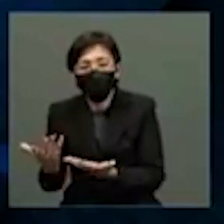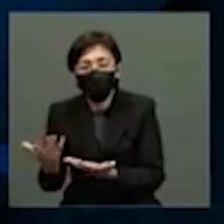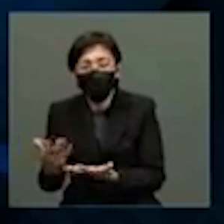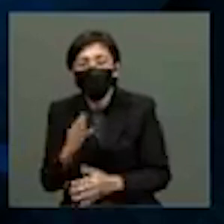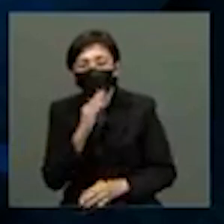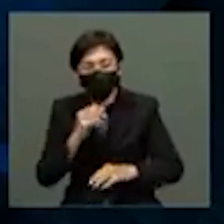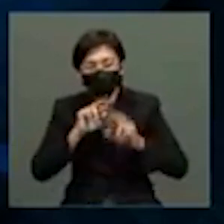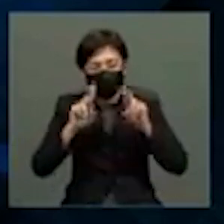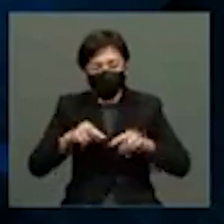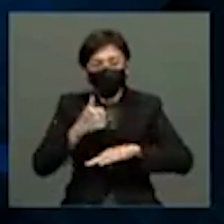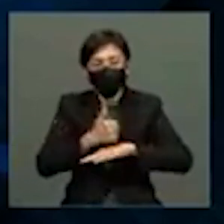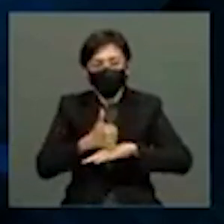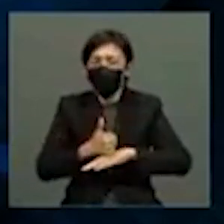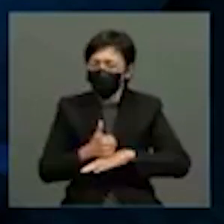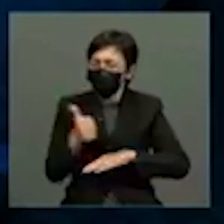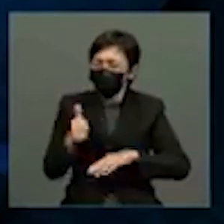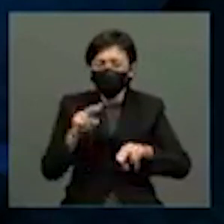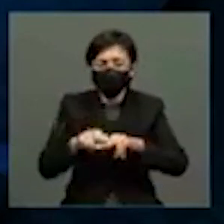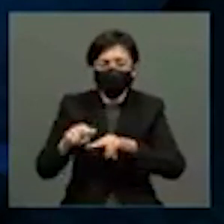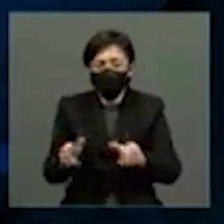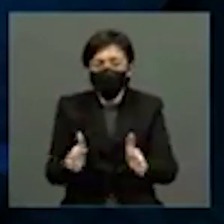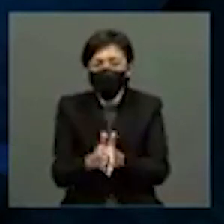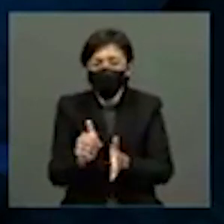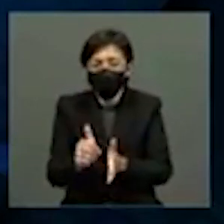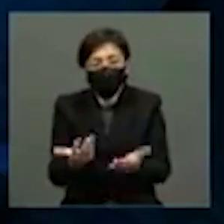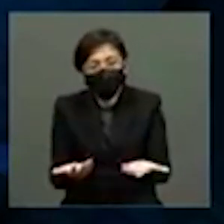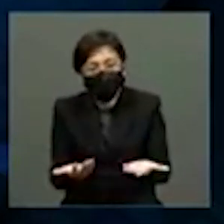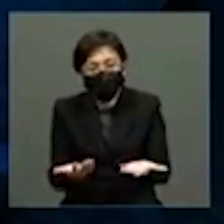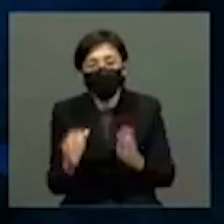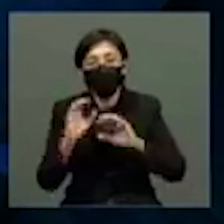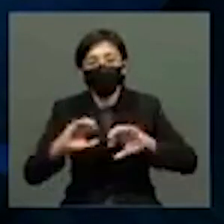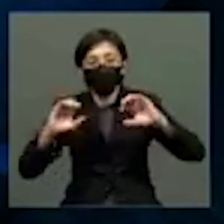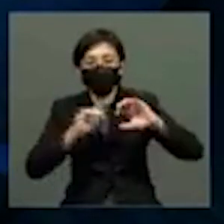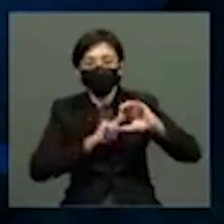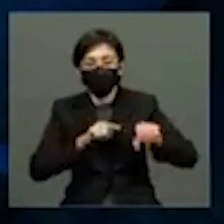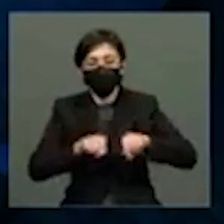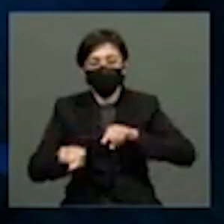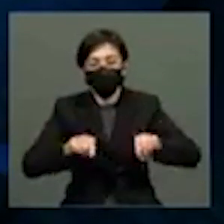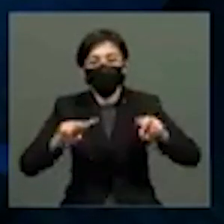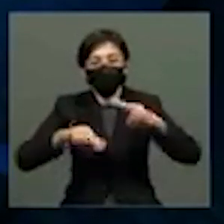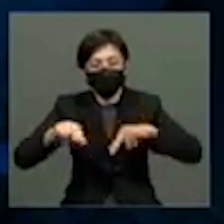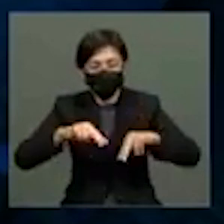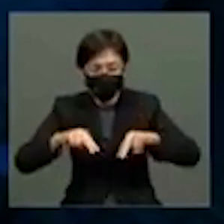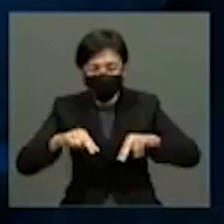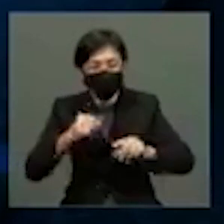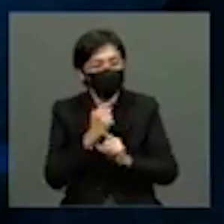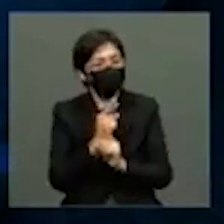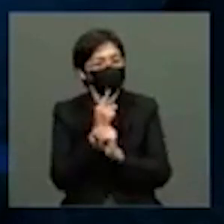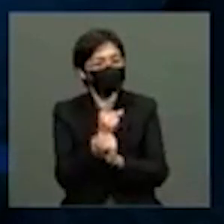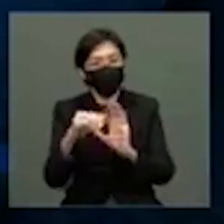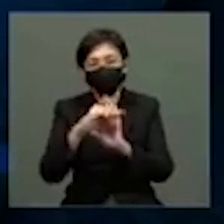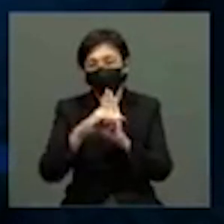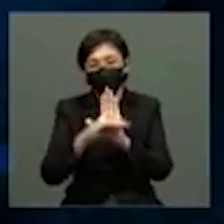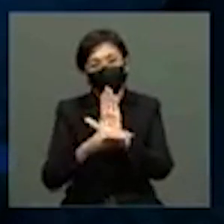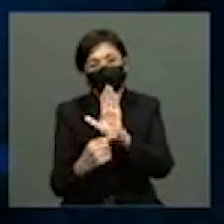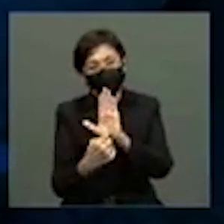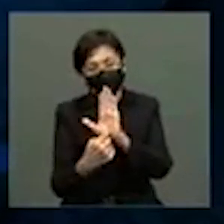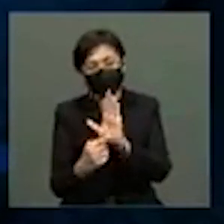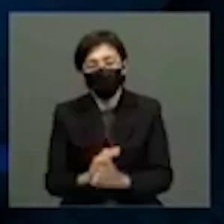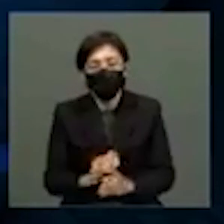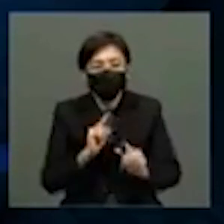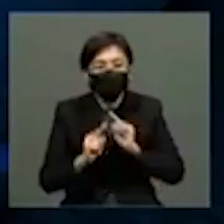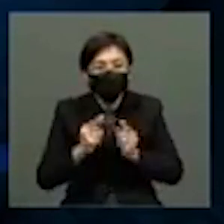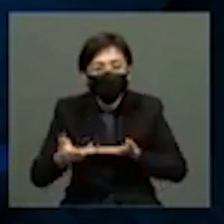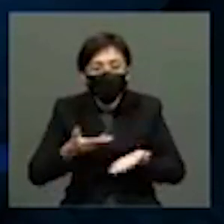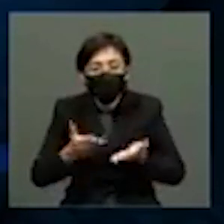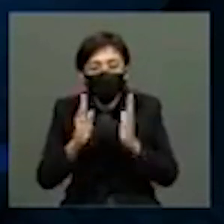ำยังไงนะครับคนที่ต้องเป็นภาคของรัฐก็ต้องเข้าไปกำกับมาตรการขณะเดียวกันพูดคุยกันว่า